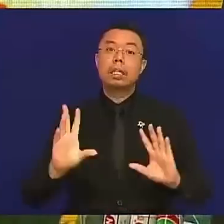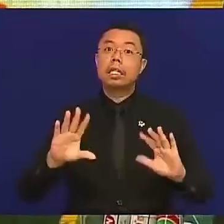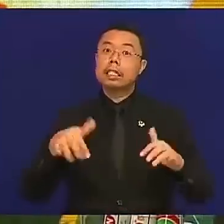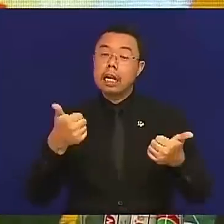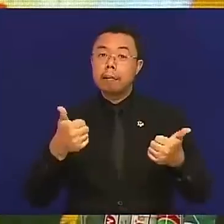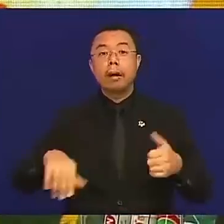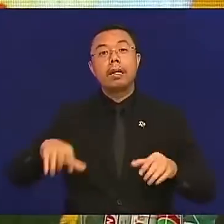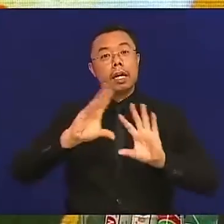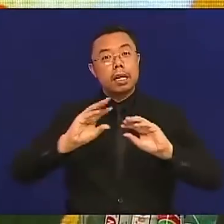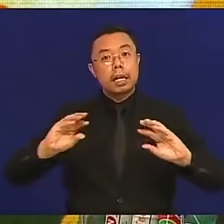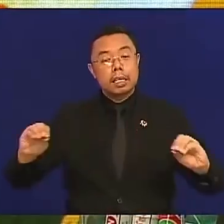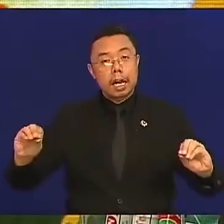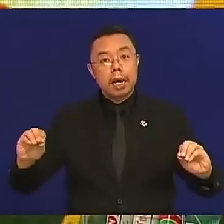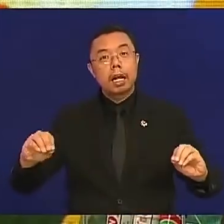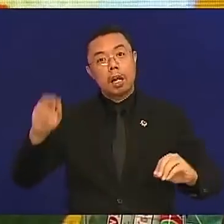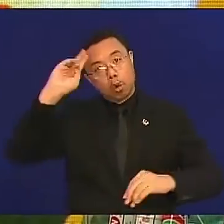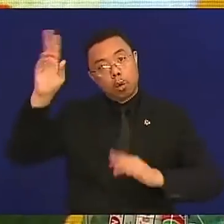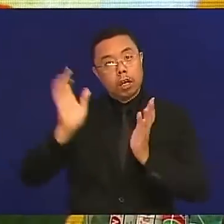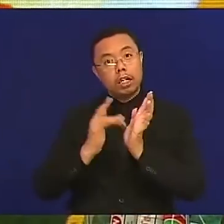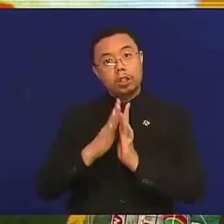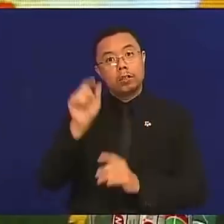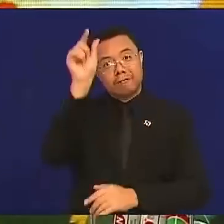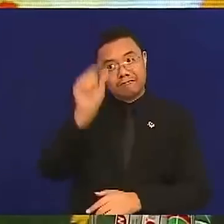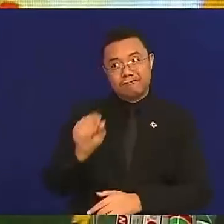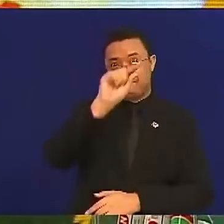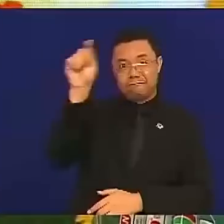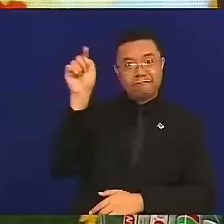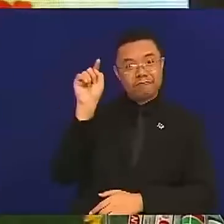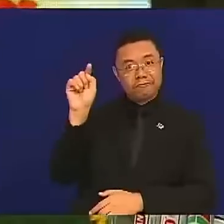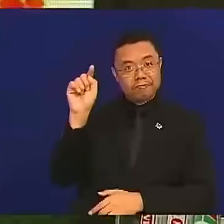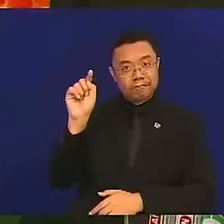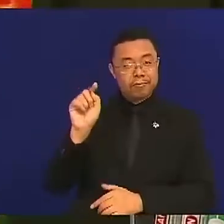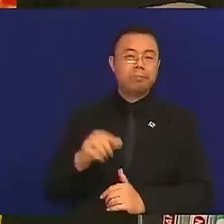Keselamatan yang dikerjakan oleh Tuhan Yesus di kayu salib.